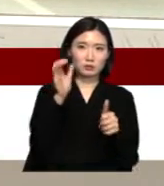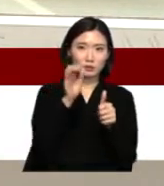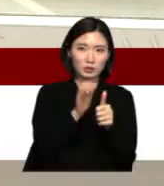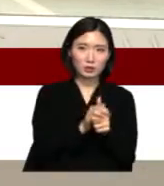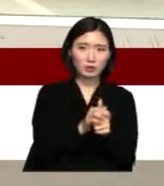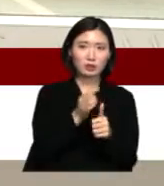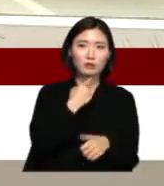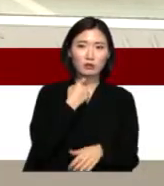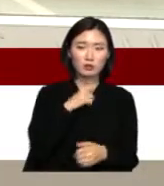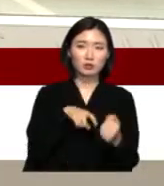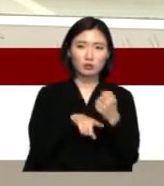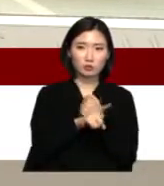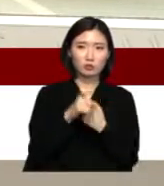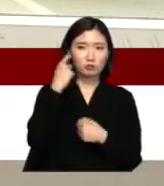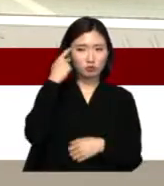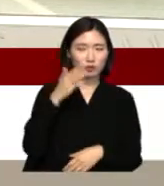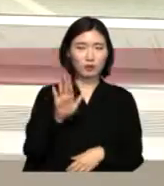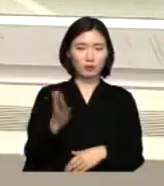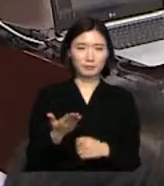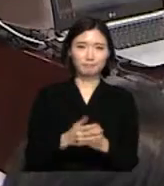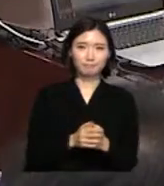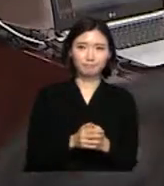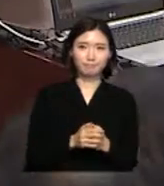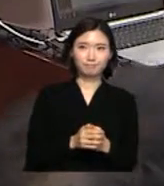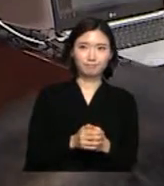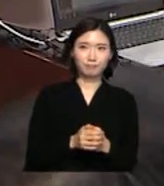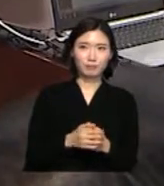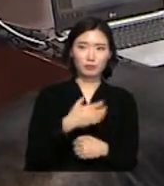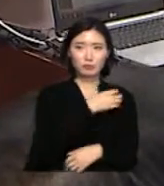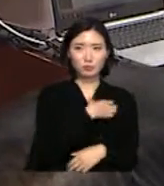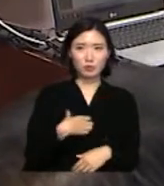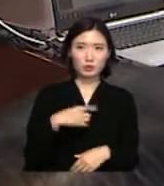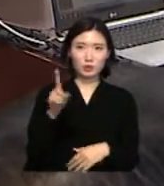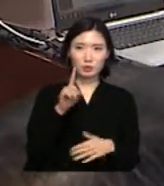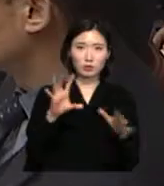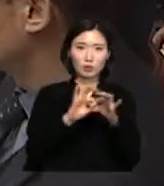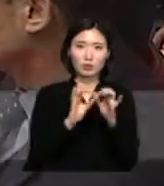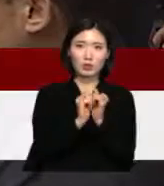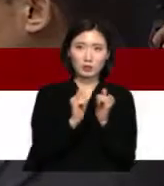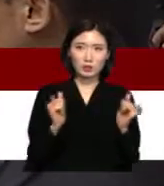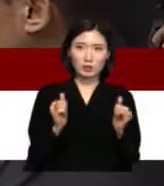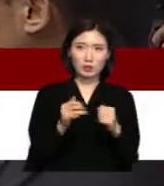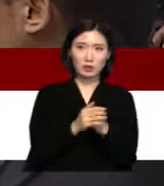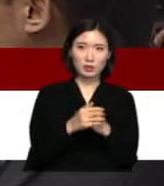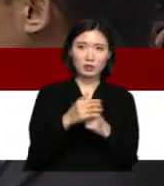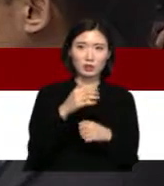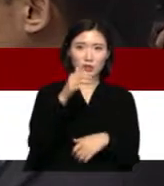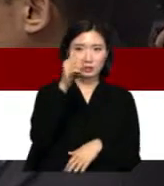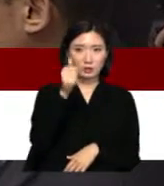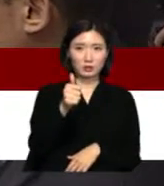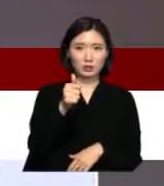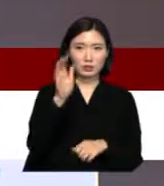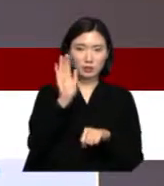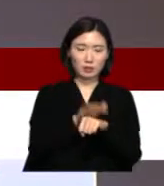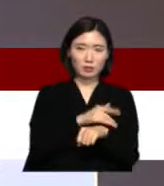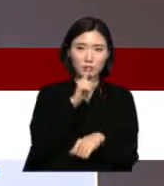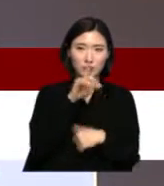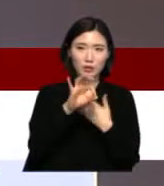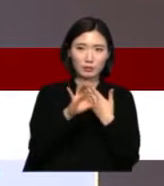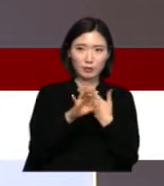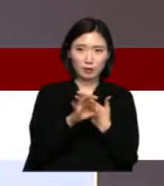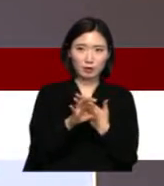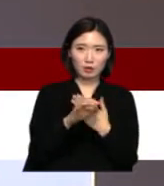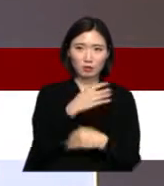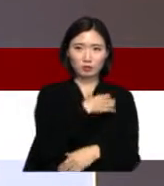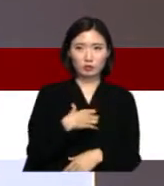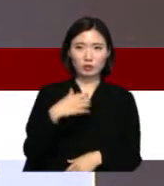했던 이유를 묻지 않을 수 없습니다. 구청의 한 관계자는 사장의 부정을 지적하면 이사장인